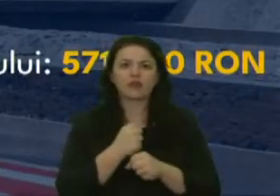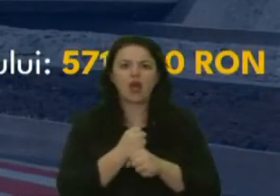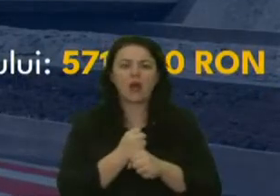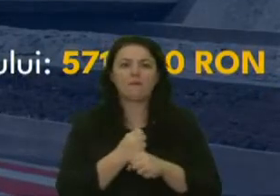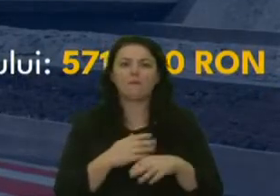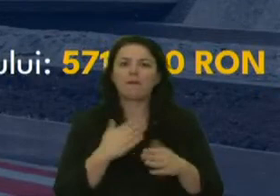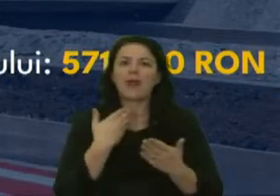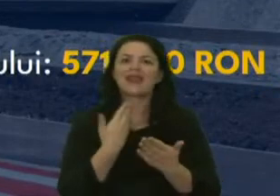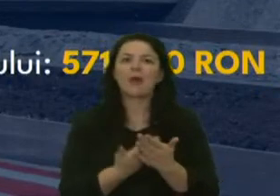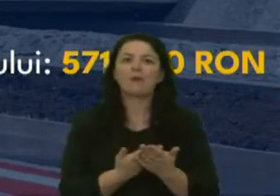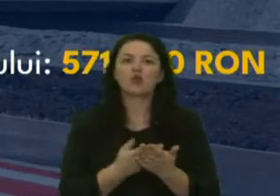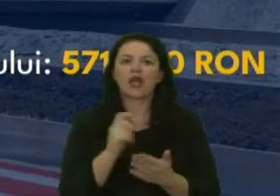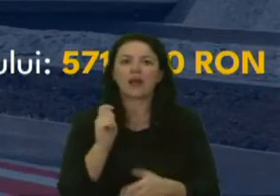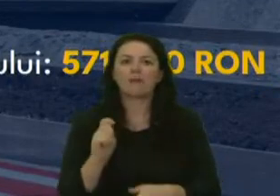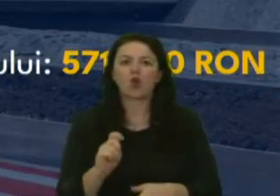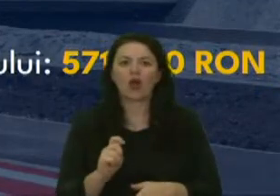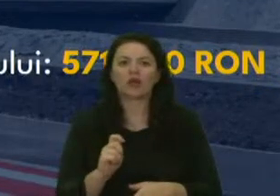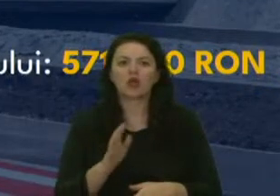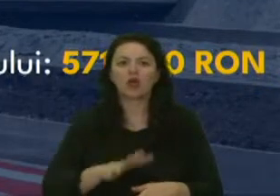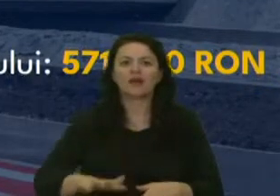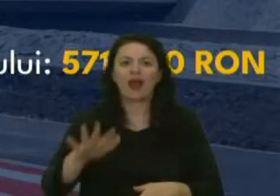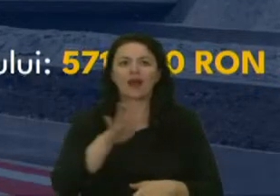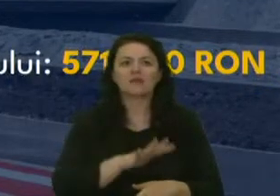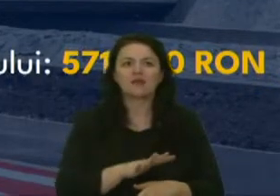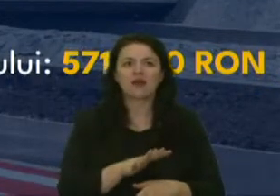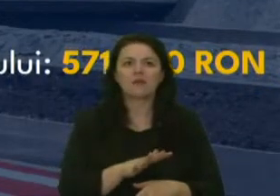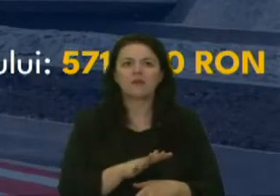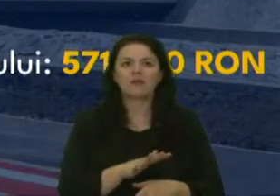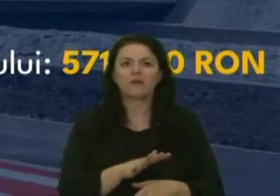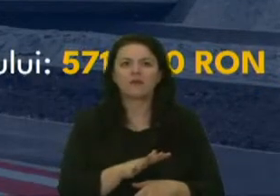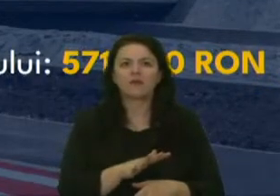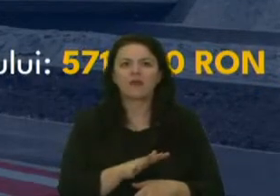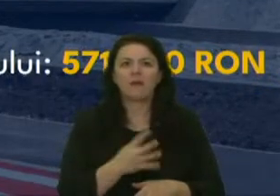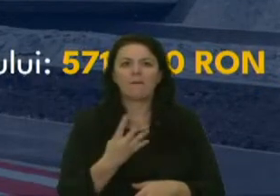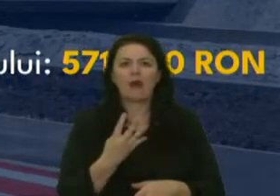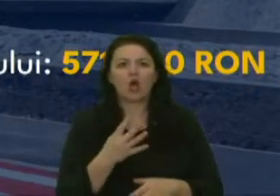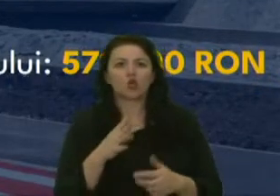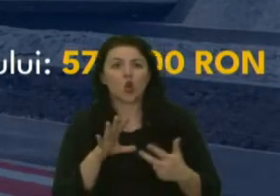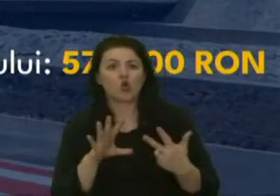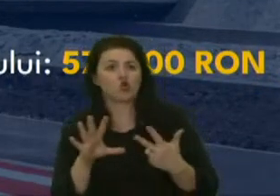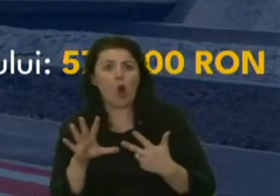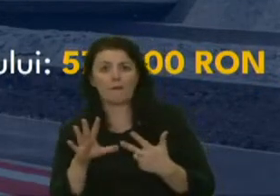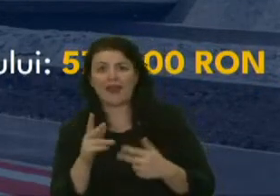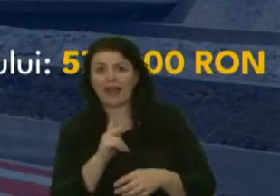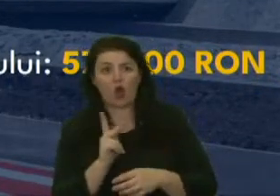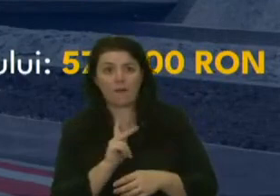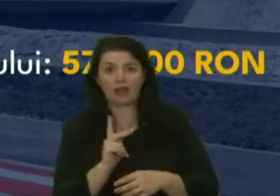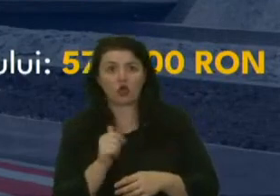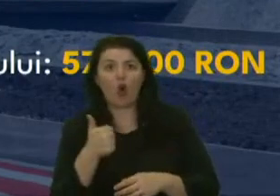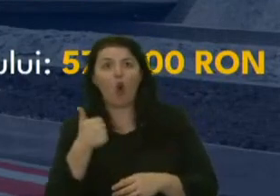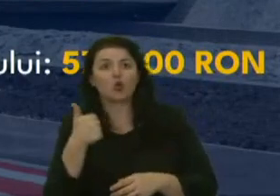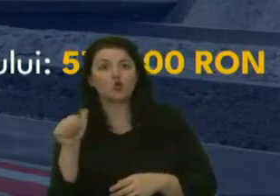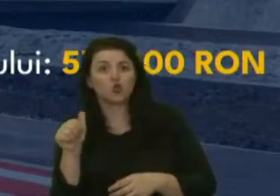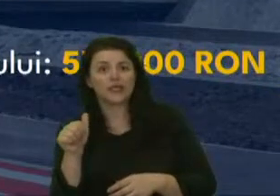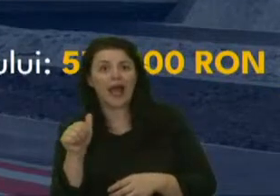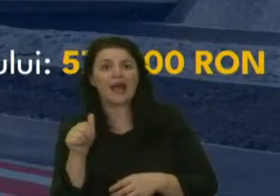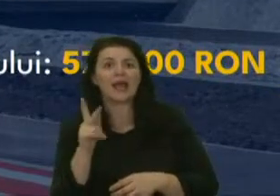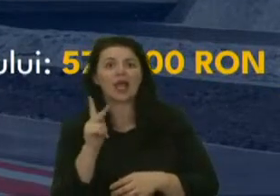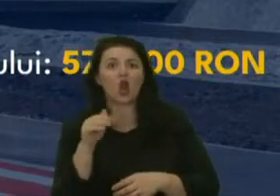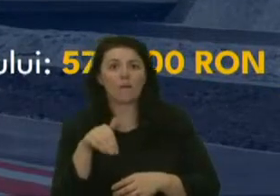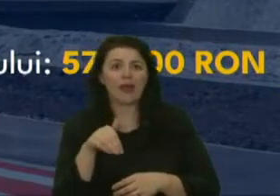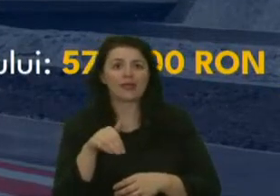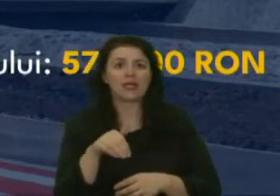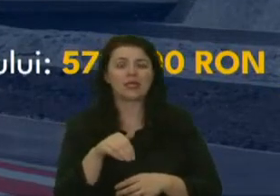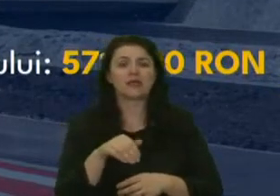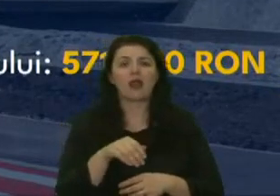proiectului și care Pe o rază repet nu numai de 48 de km ci practic 100 de km de la huiedin la